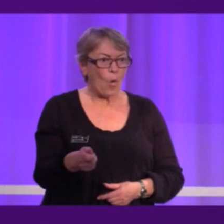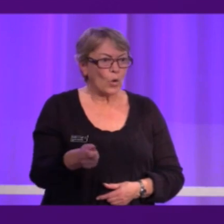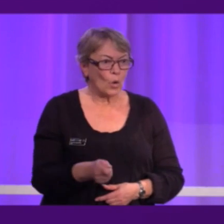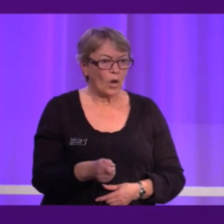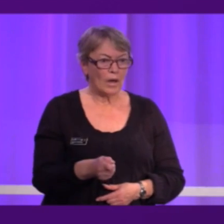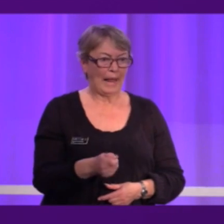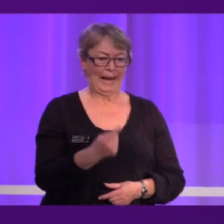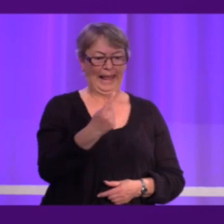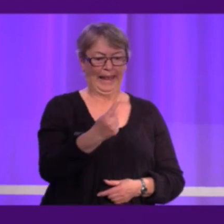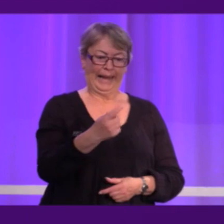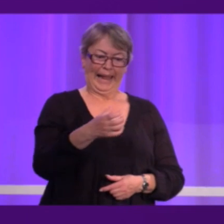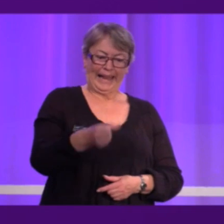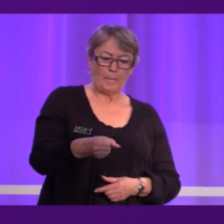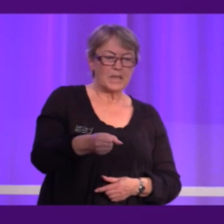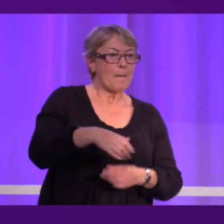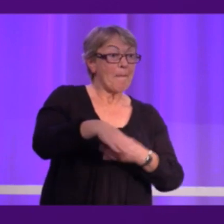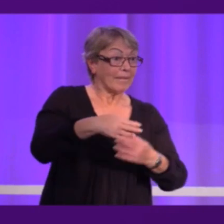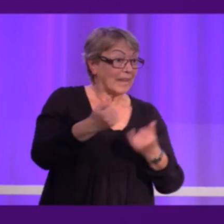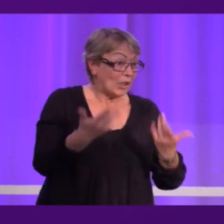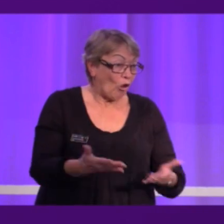en engreppsblandare idag.